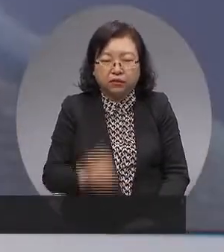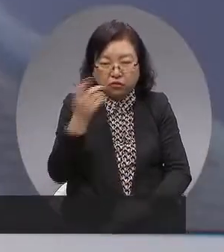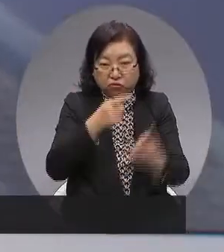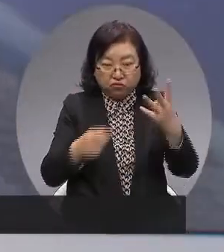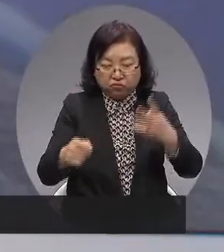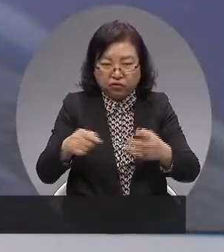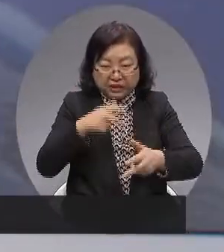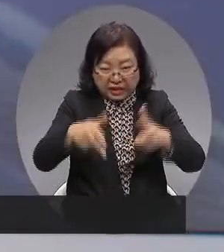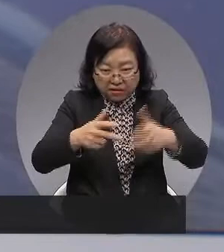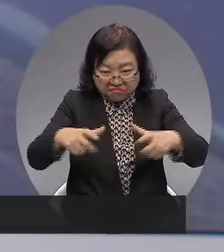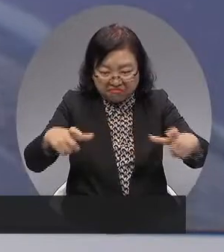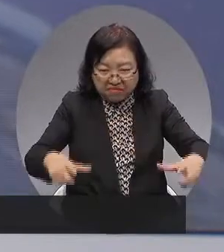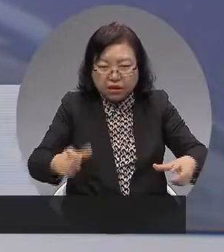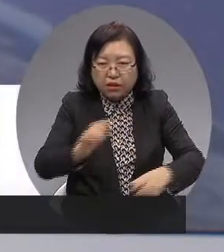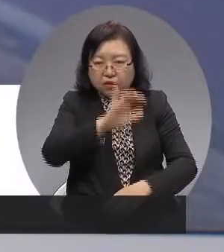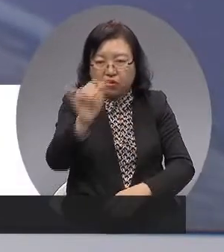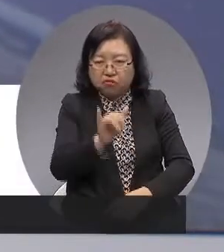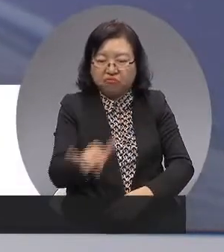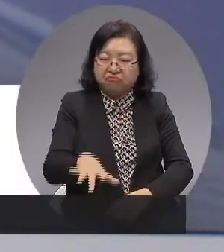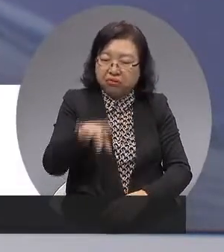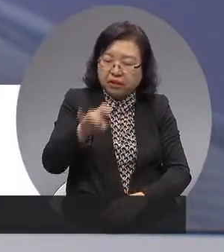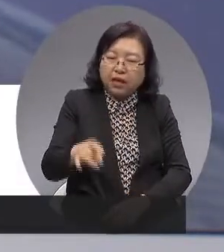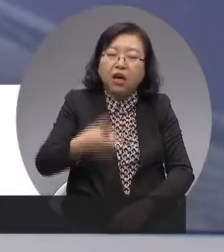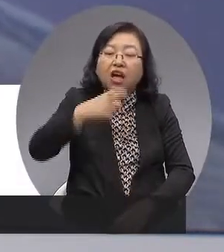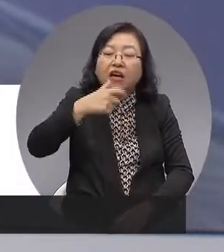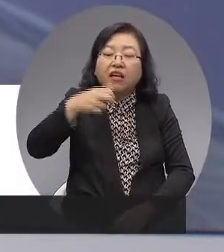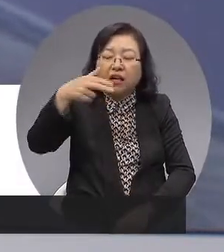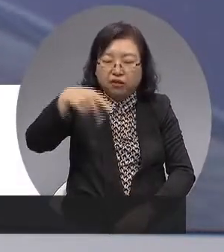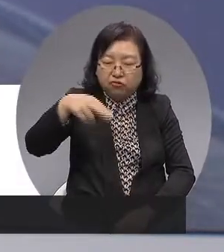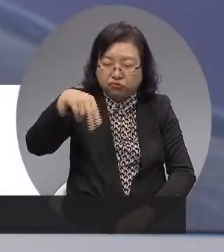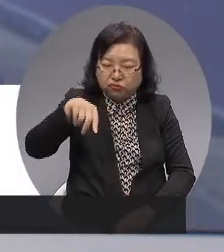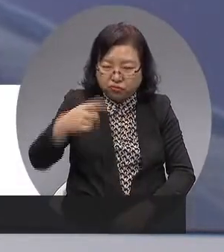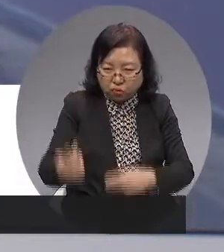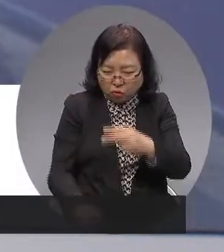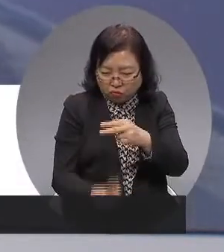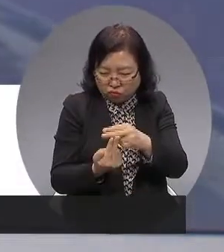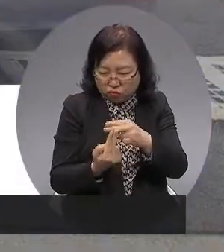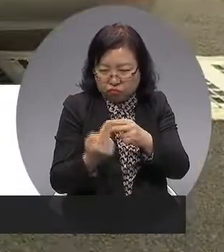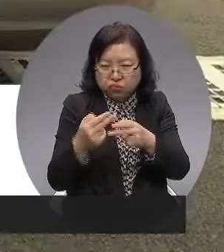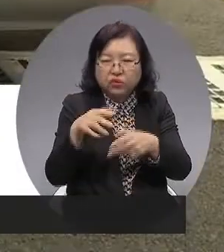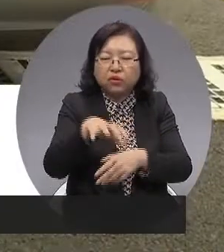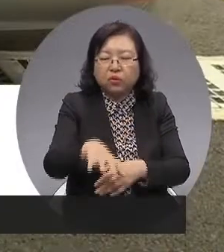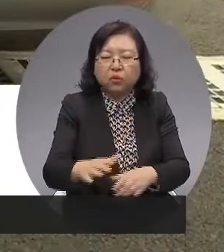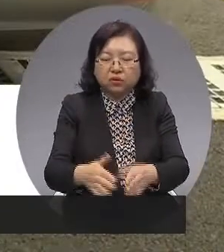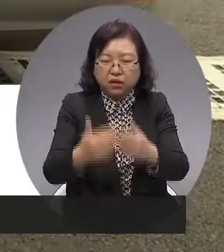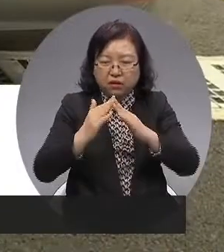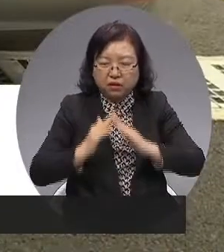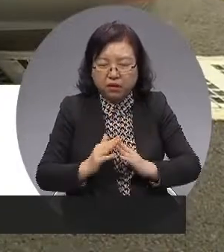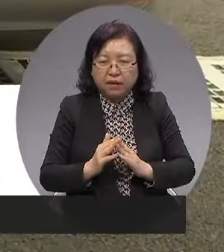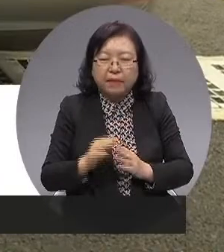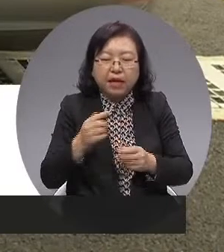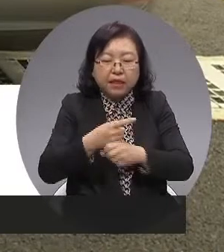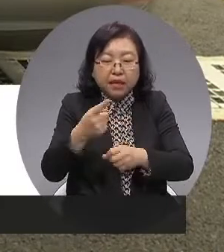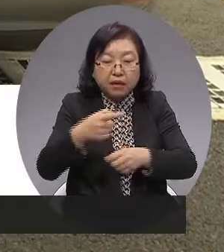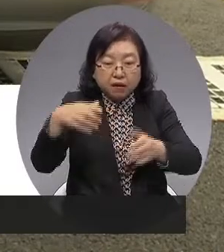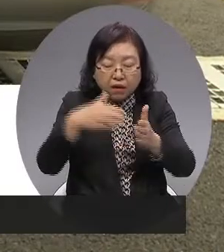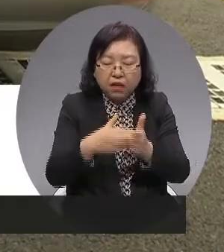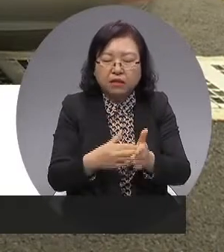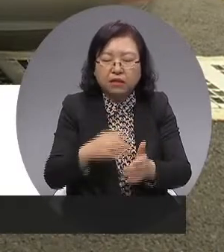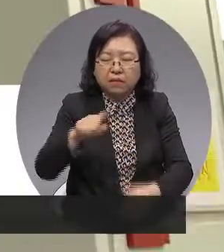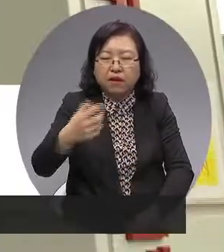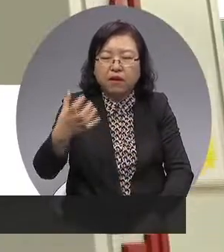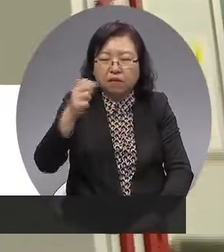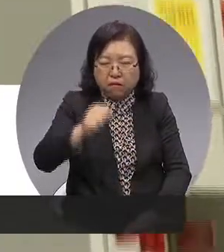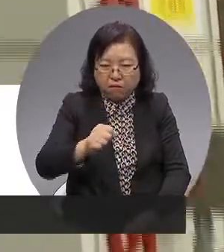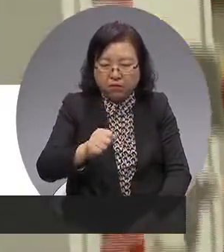청주 산업단지에 전국 최초로 액화수소 충전소가 건립됩니다. 충청북도는 내년까지 100억 원을